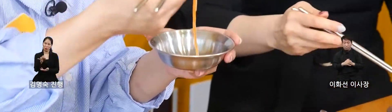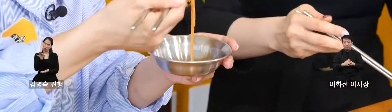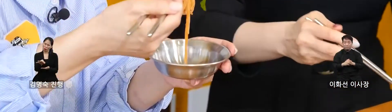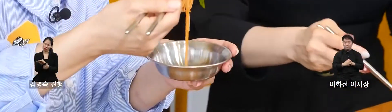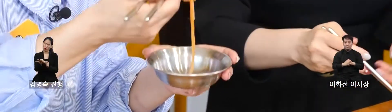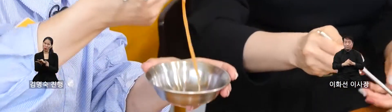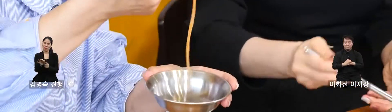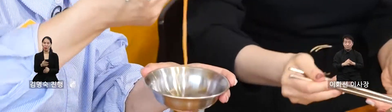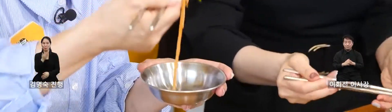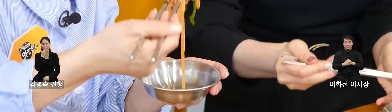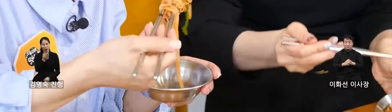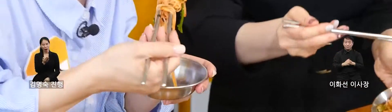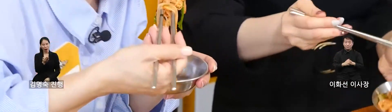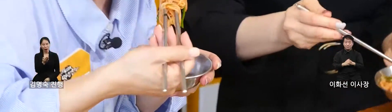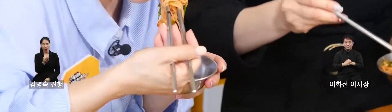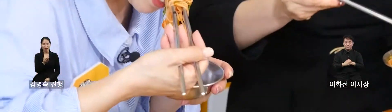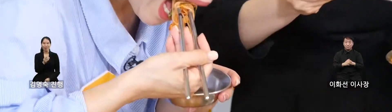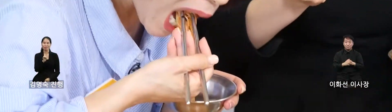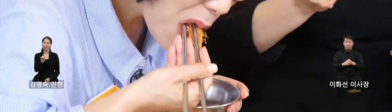어떻게